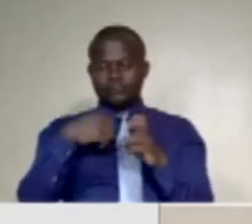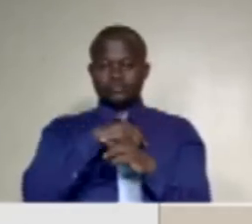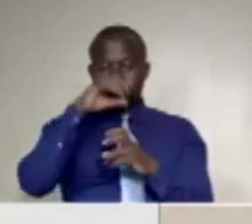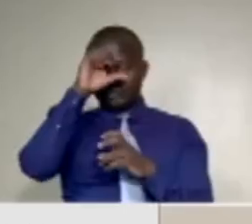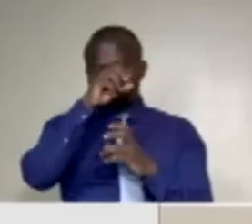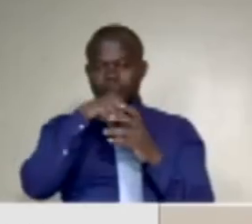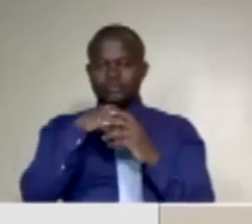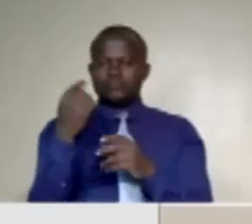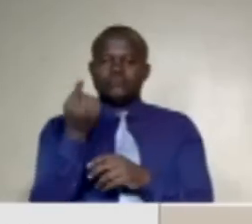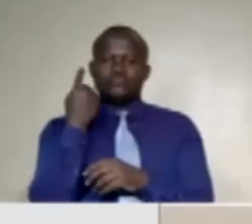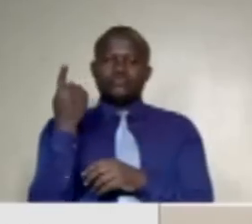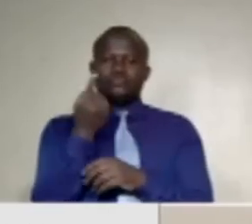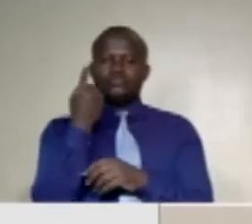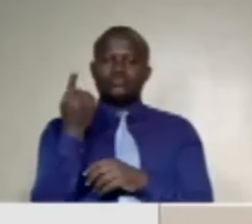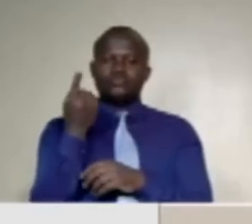haraburamo gusa